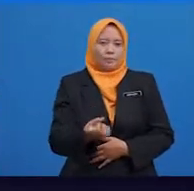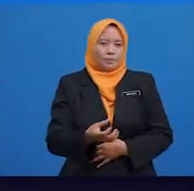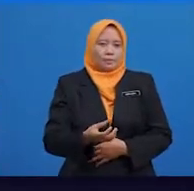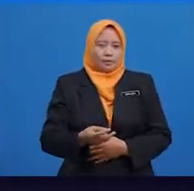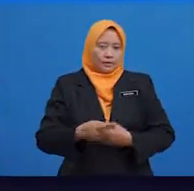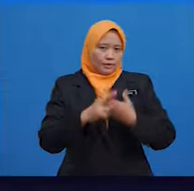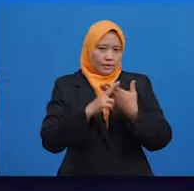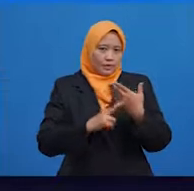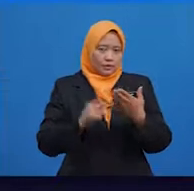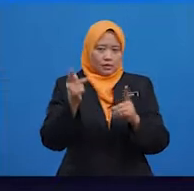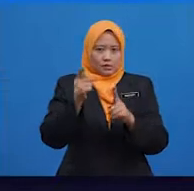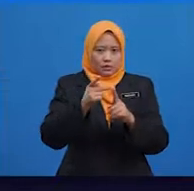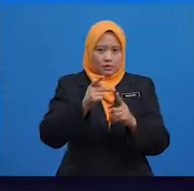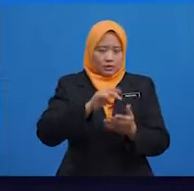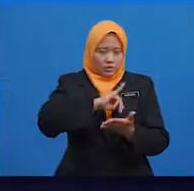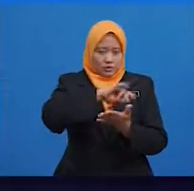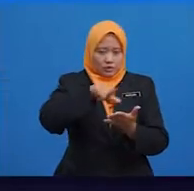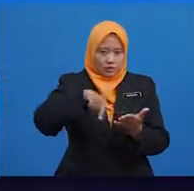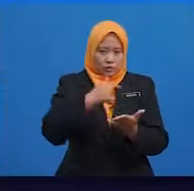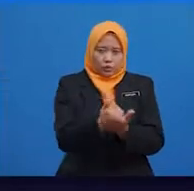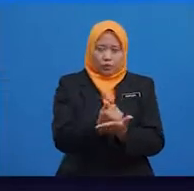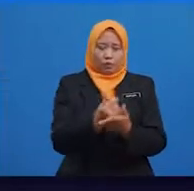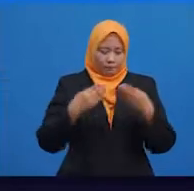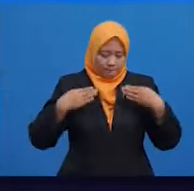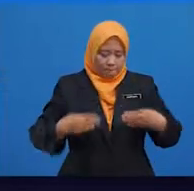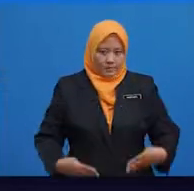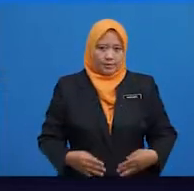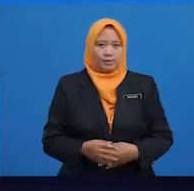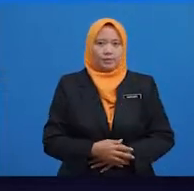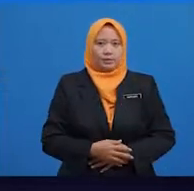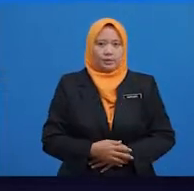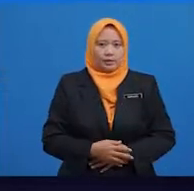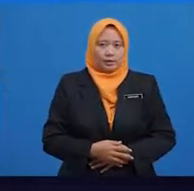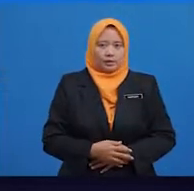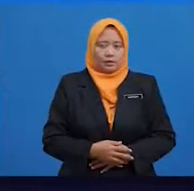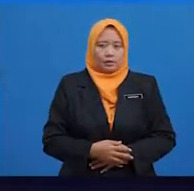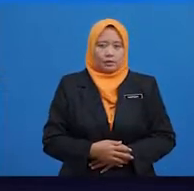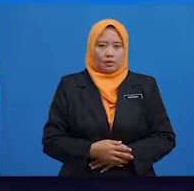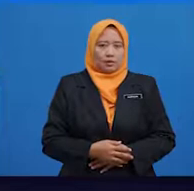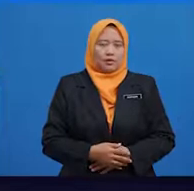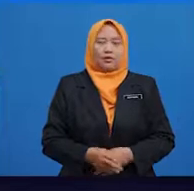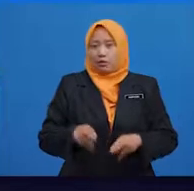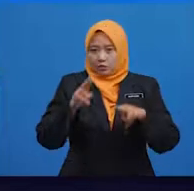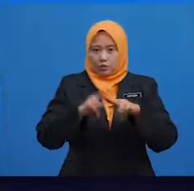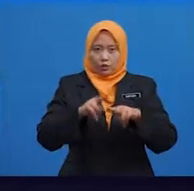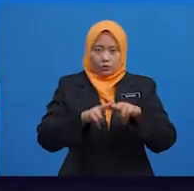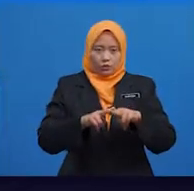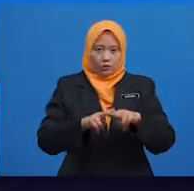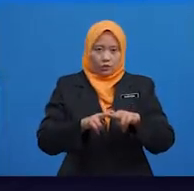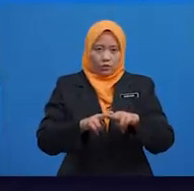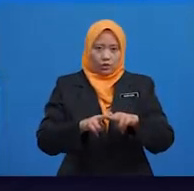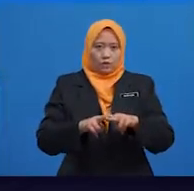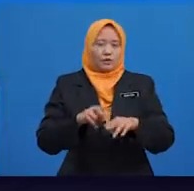jantung, saya yakin kebanyakan orang akan menjawab di dada sebelah kiri.